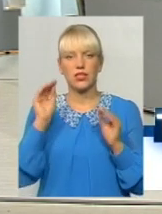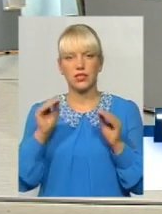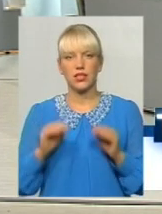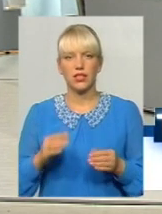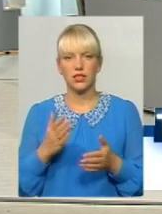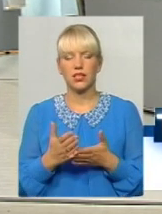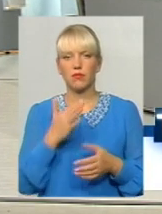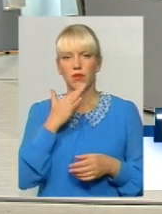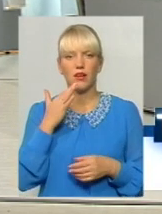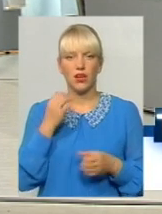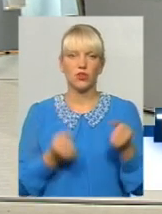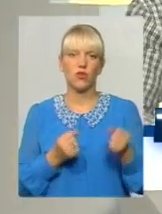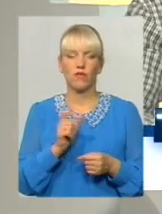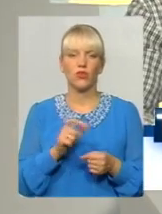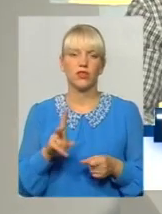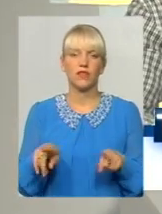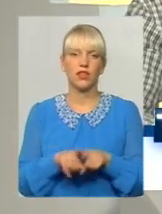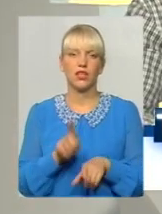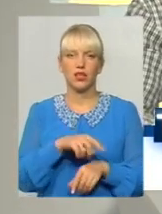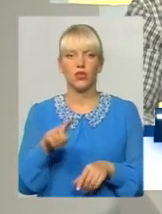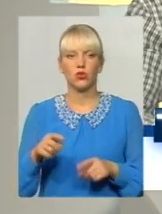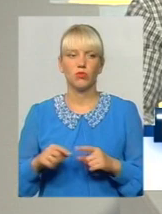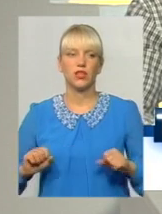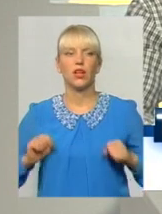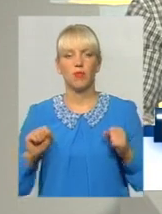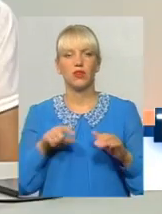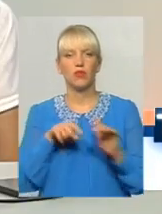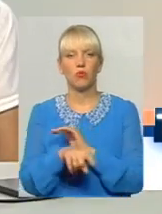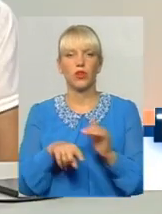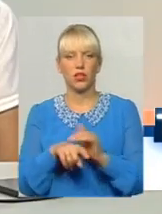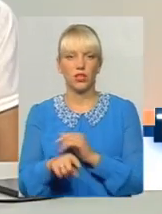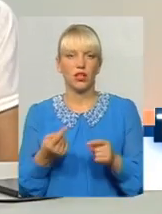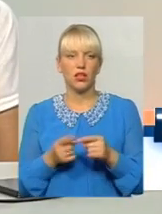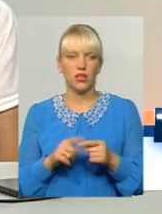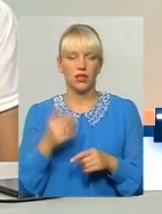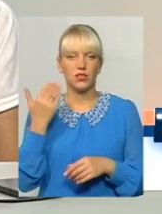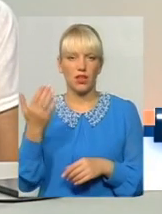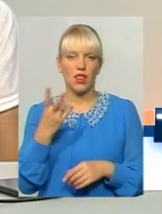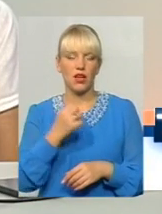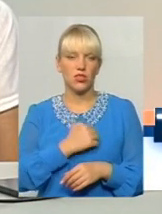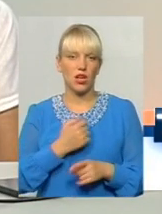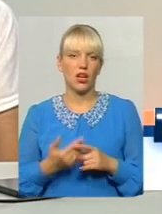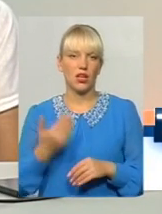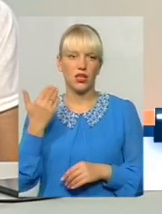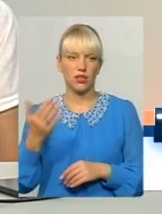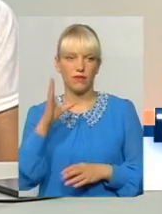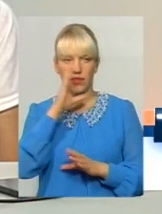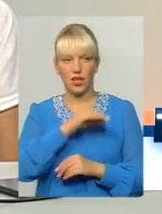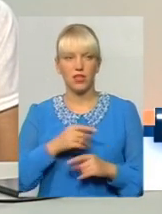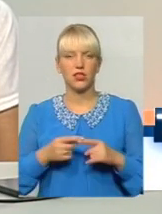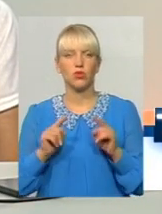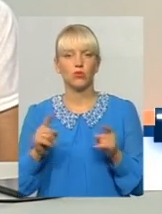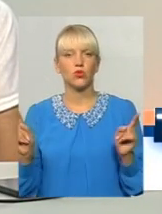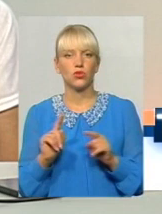багато водіїв саме на таких номерах намагаються утекти, і їм це, на жаль, в деяких випадках вдається. Тому